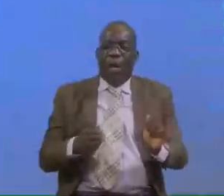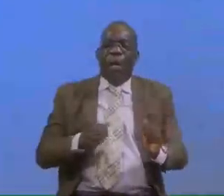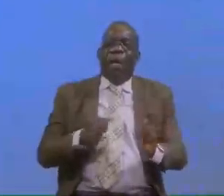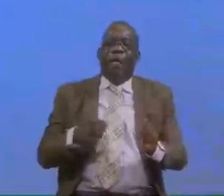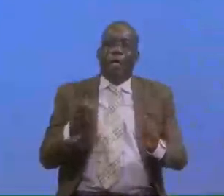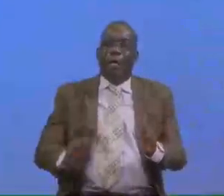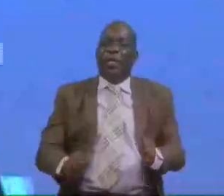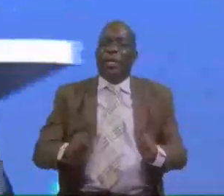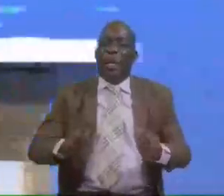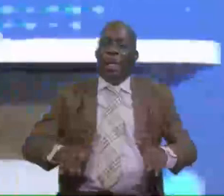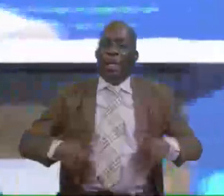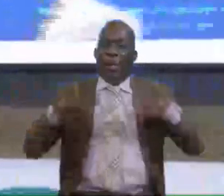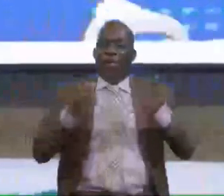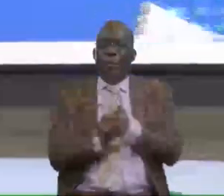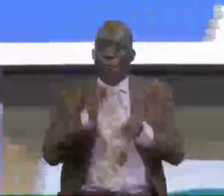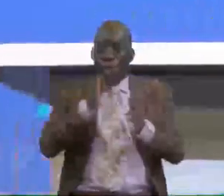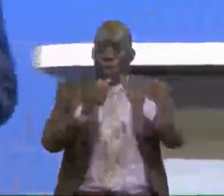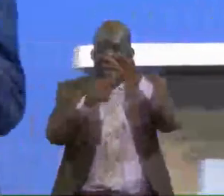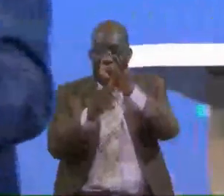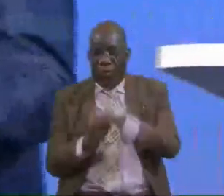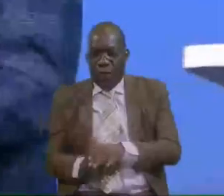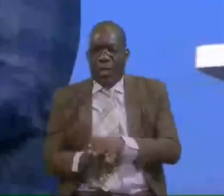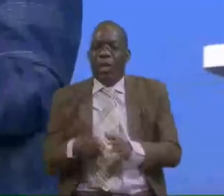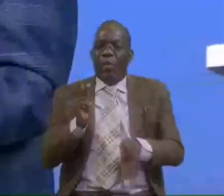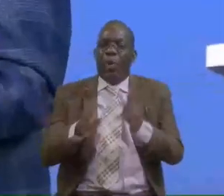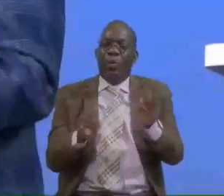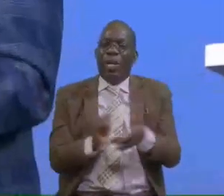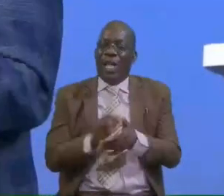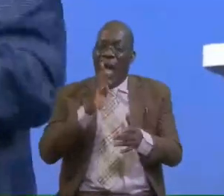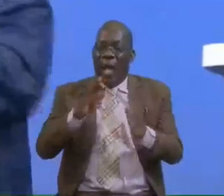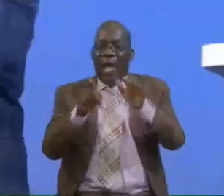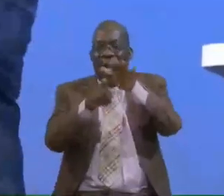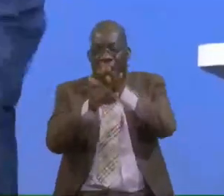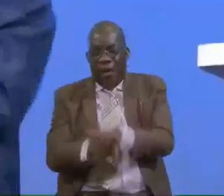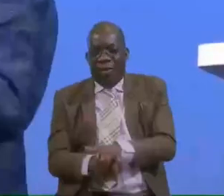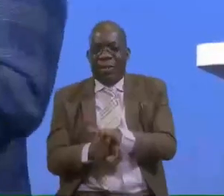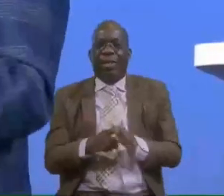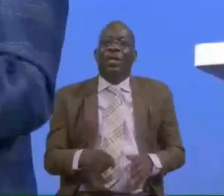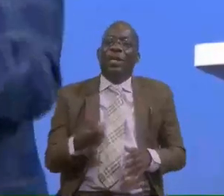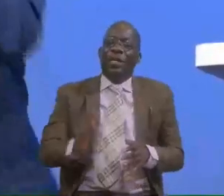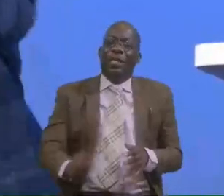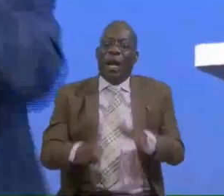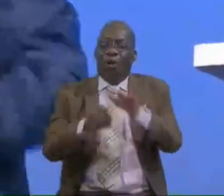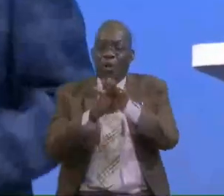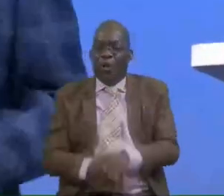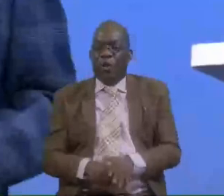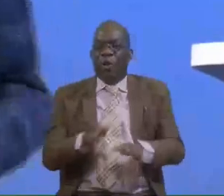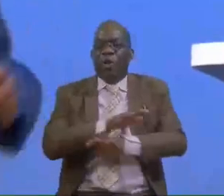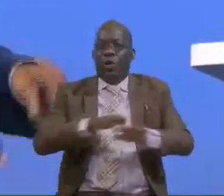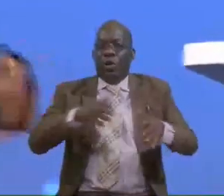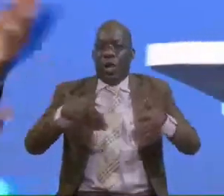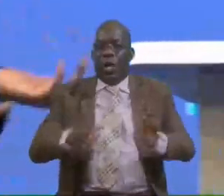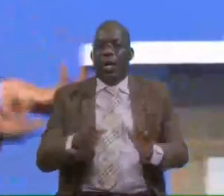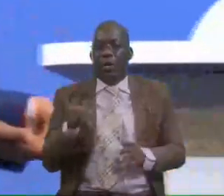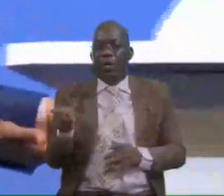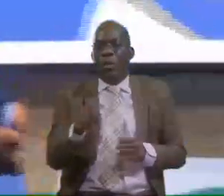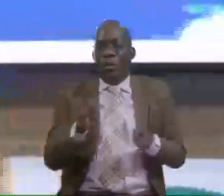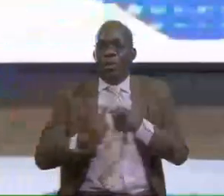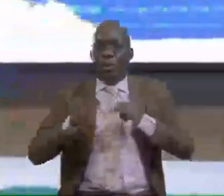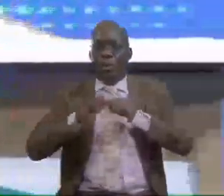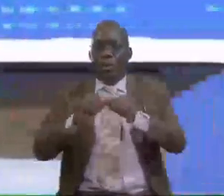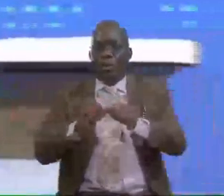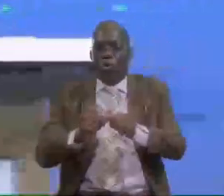vies affligées. Ceux-là qui sont affligés, l'affliction ne les permet pas d'avancer et